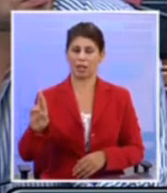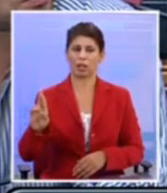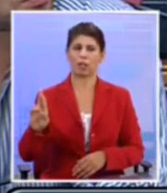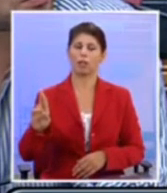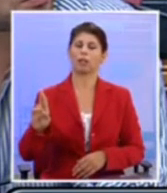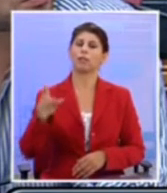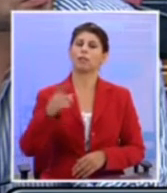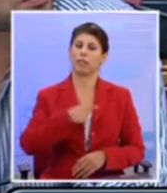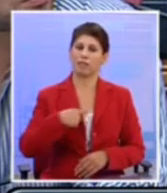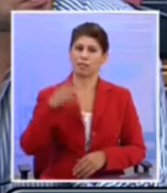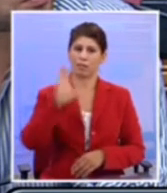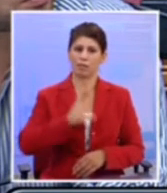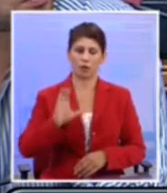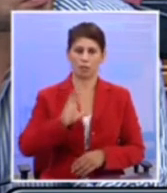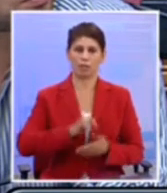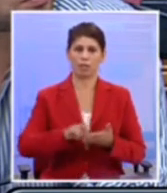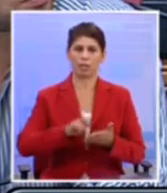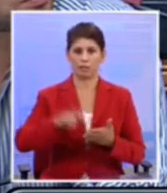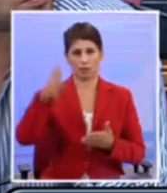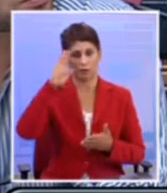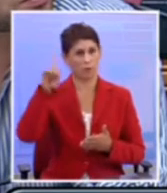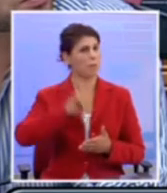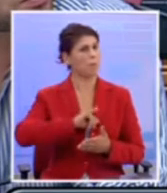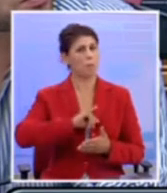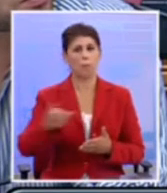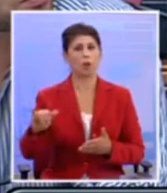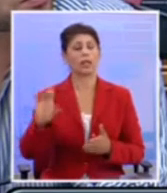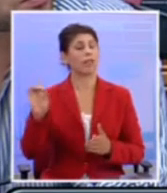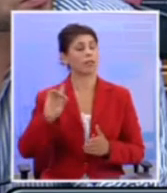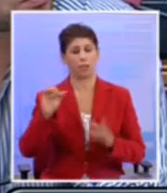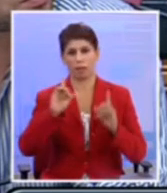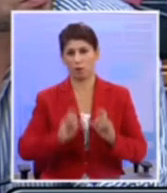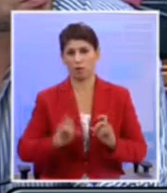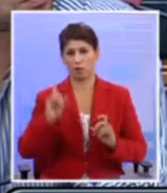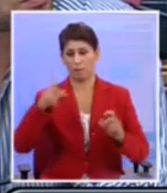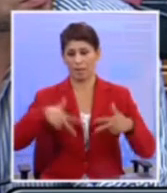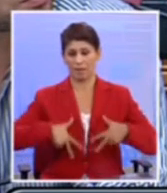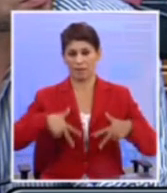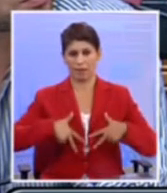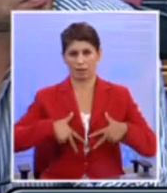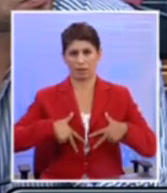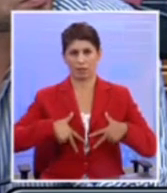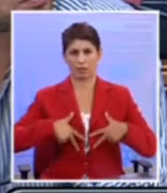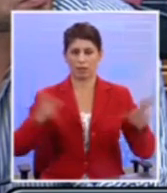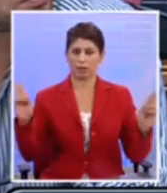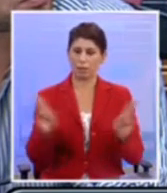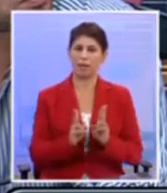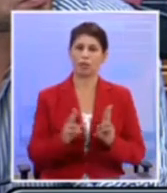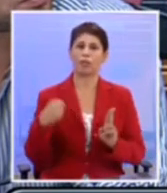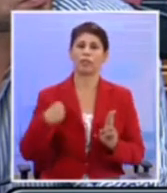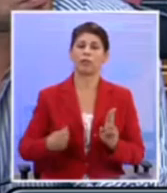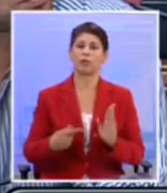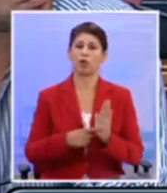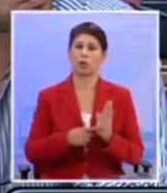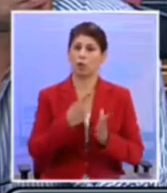του Υπουργείου Οικονομικών των ΗΠΑ, ουδέποτε θα υποχρέωνε μια κυβέρνηση να περιορίσει το